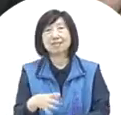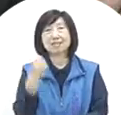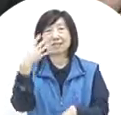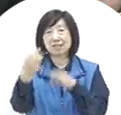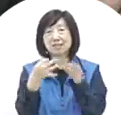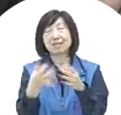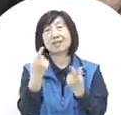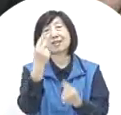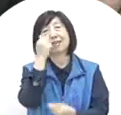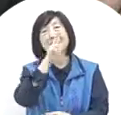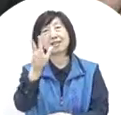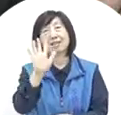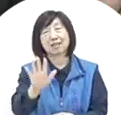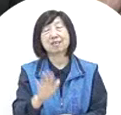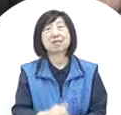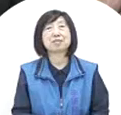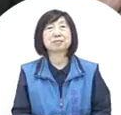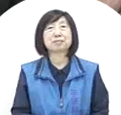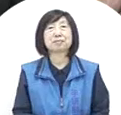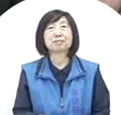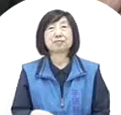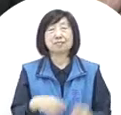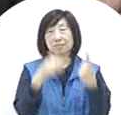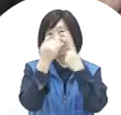色的， 我知道啊。 先请教市长齁，